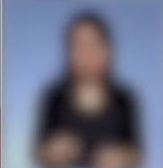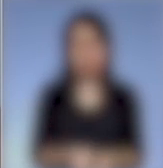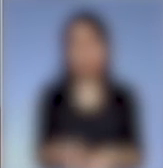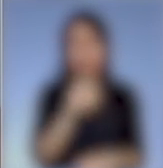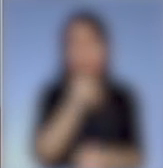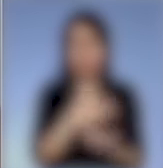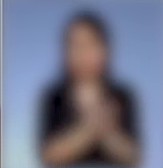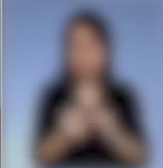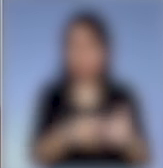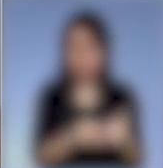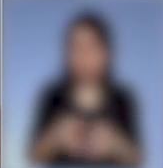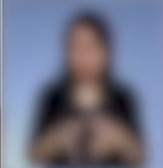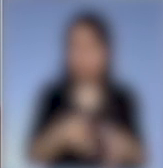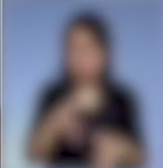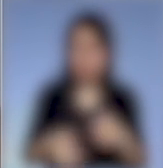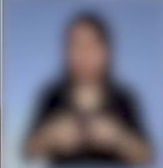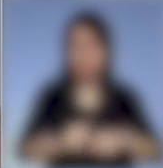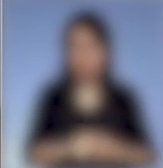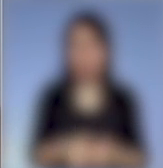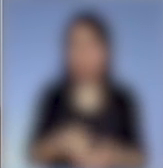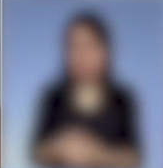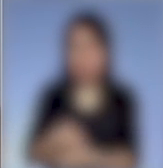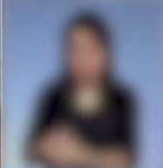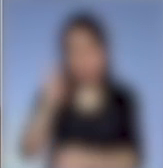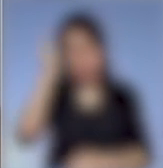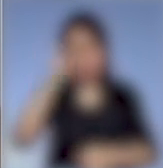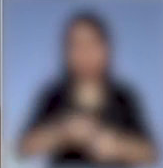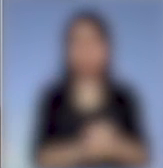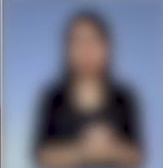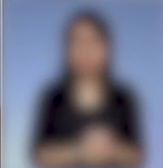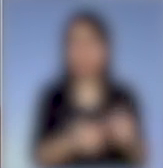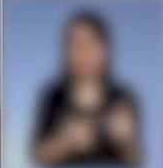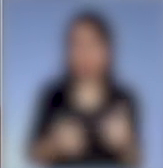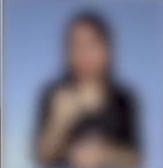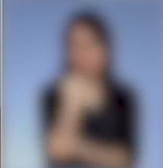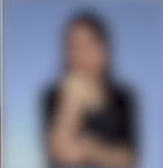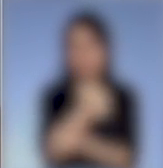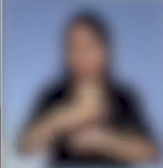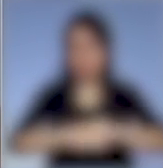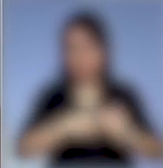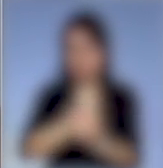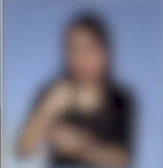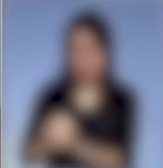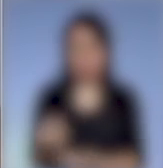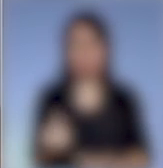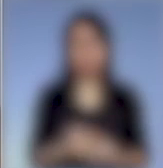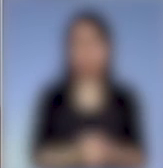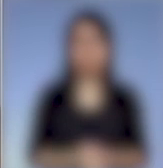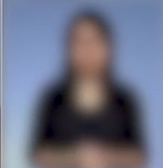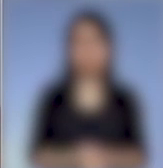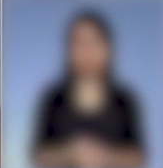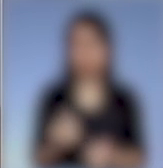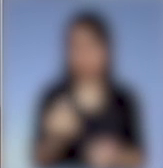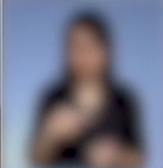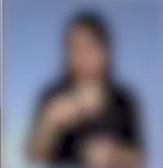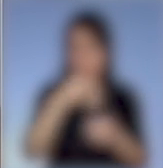各種拉布手段來阻礙審議他們一直反對的一地兩檢草案。在草案二讀